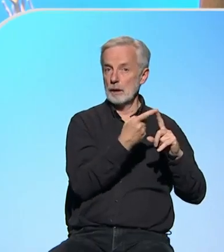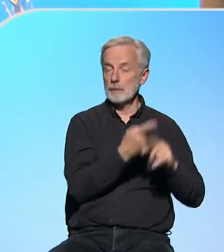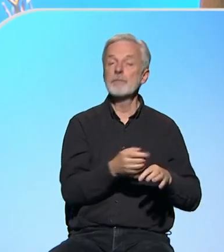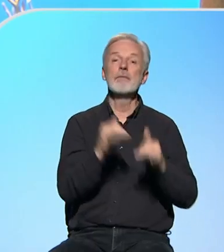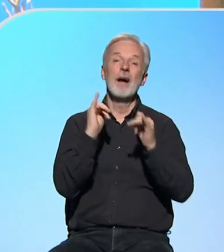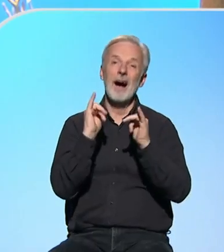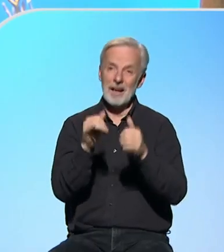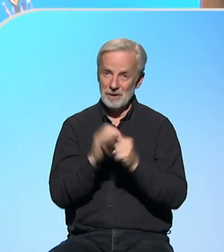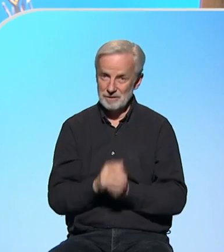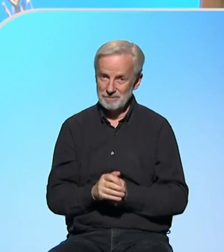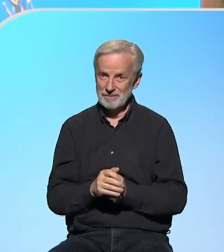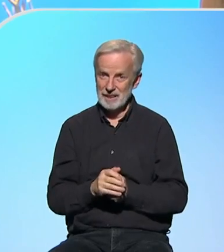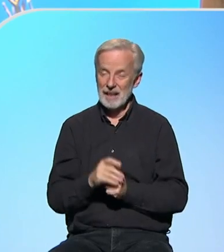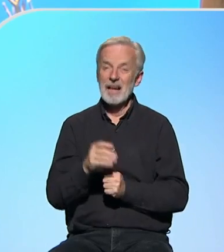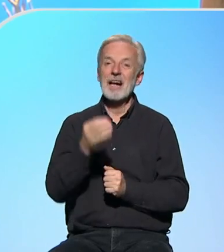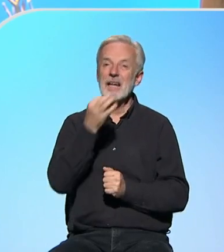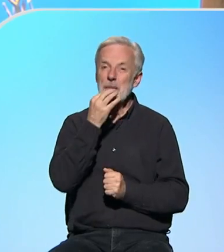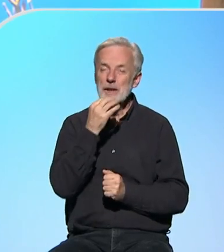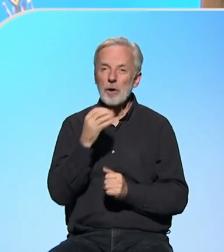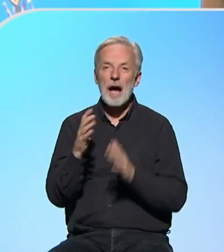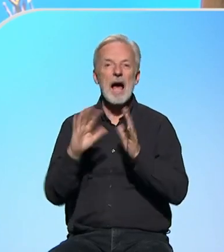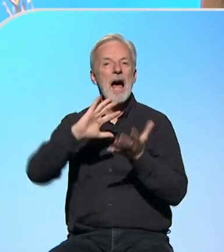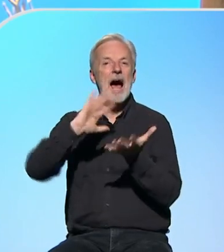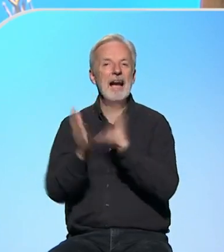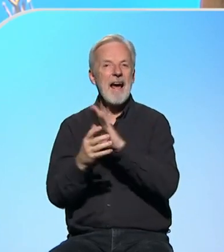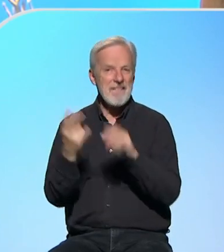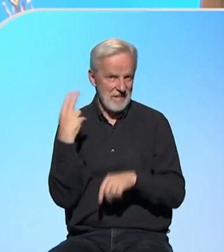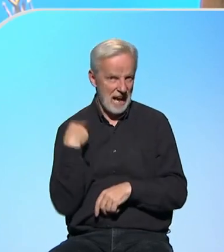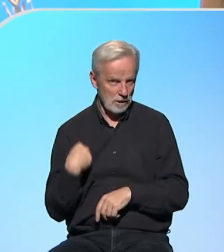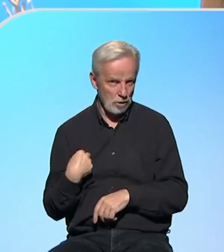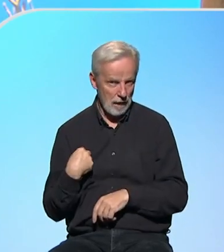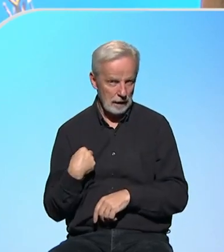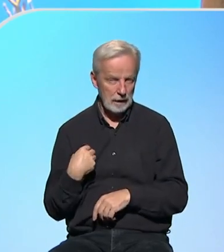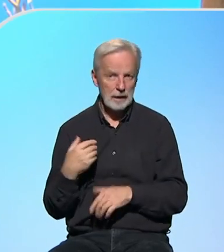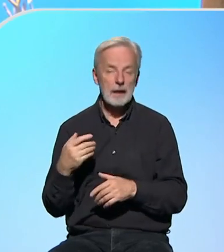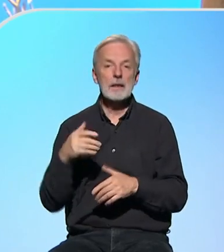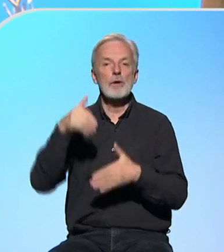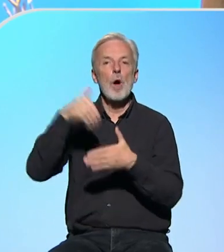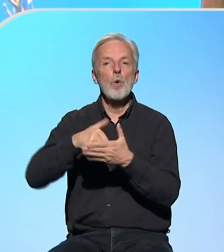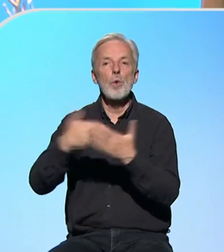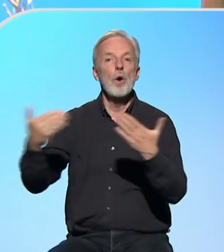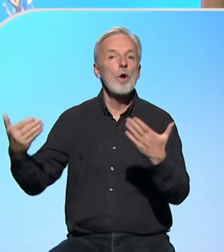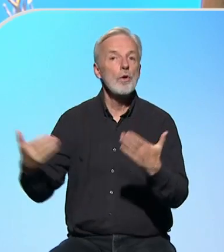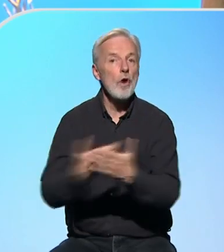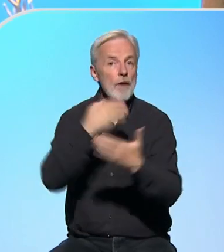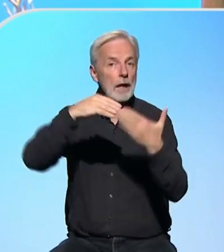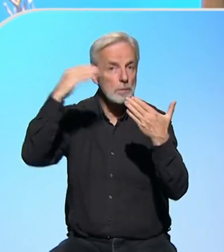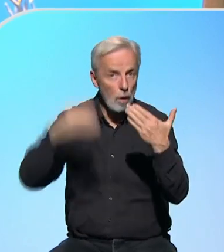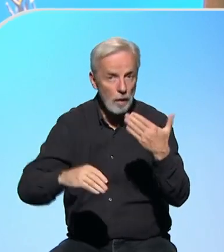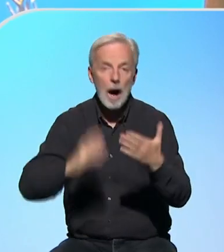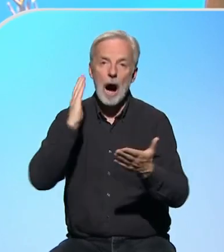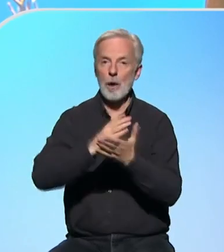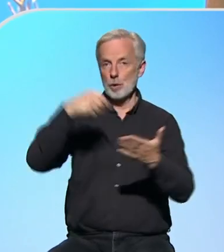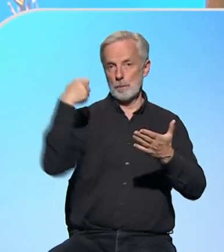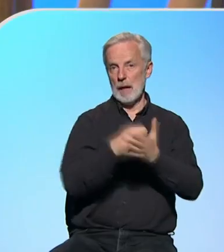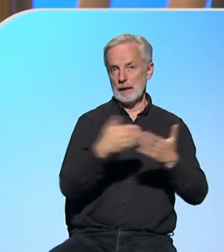což je i to, když vlastně refinancujeme, to vlastně znamená, že uzavřeme novou smlouvu, kterou doplatíme tu předchozí, tak to už je vlastně nová smlouva, tím barem už jsme v těch nových